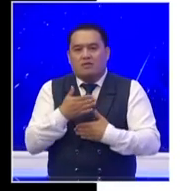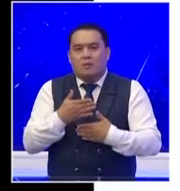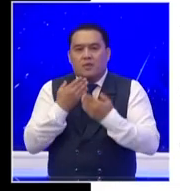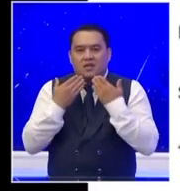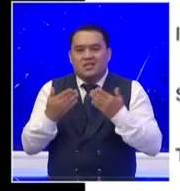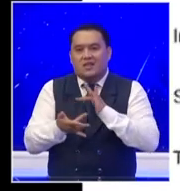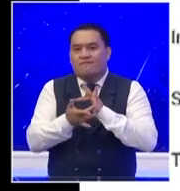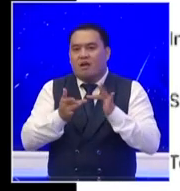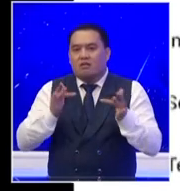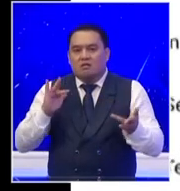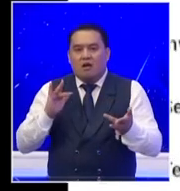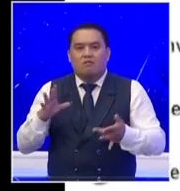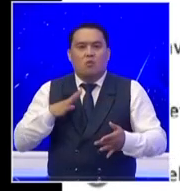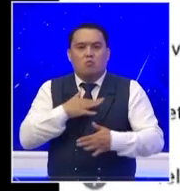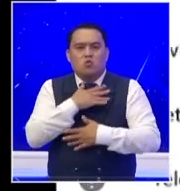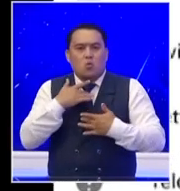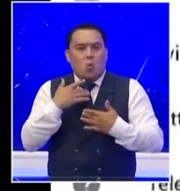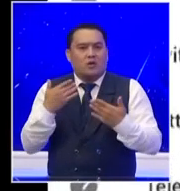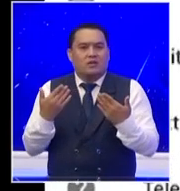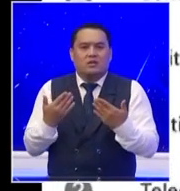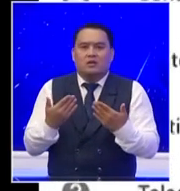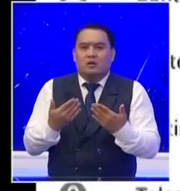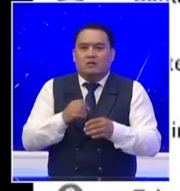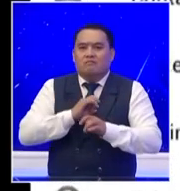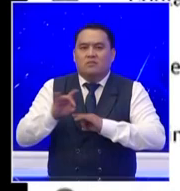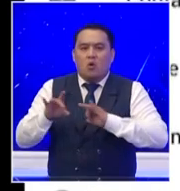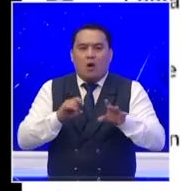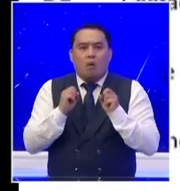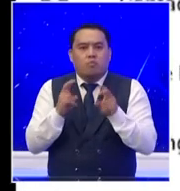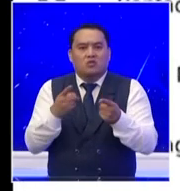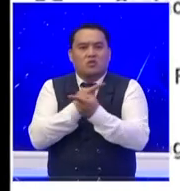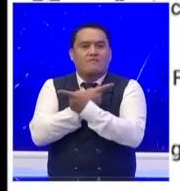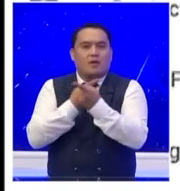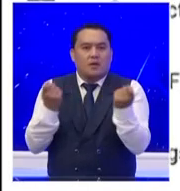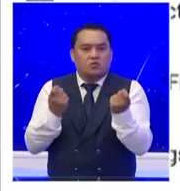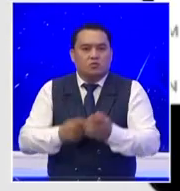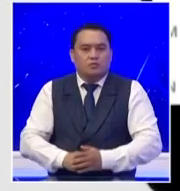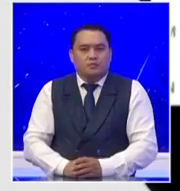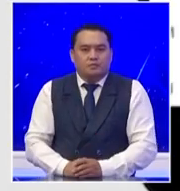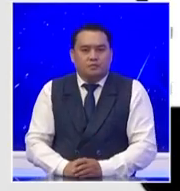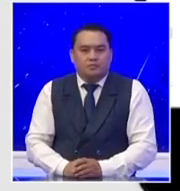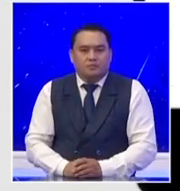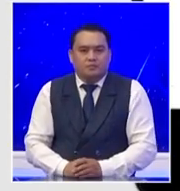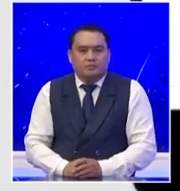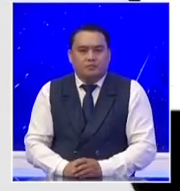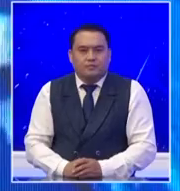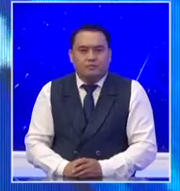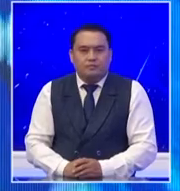на интернет-просторах стало слишком много страничек, распространяющих опасную информацию.